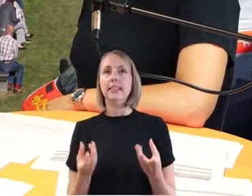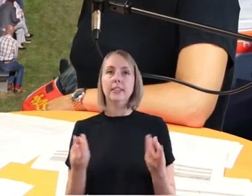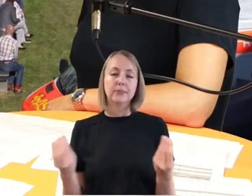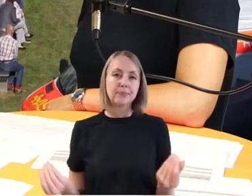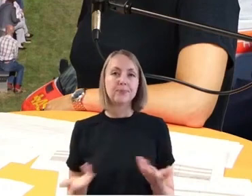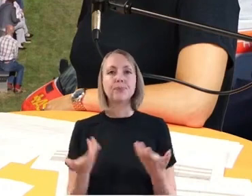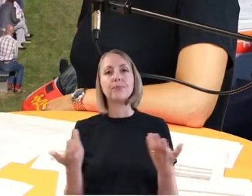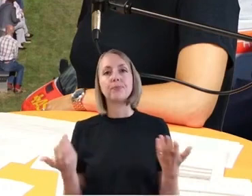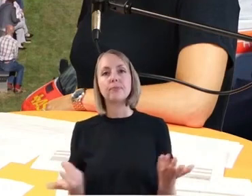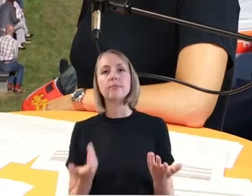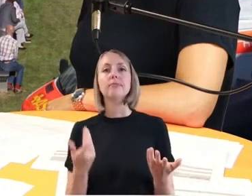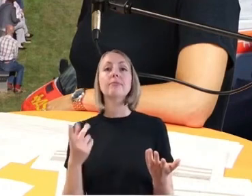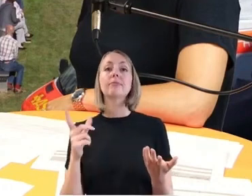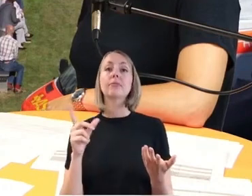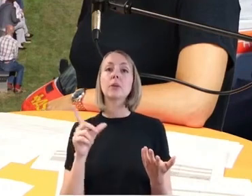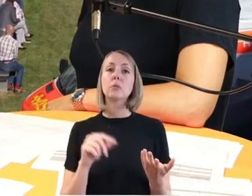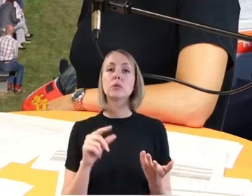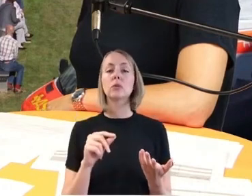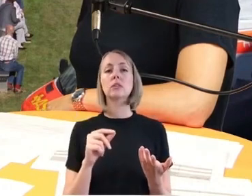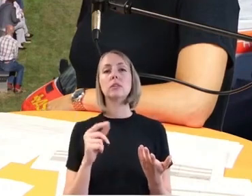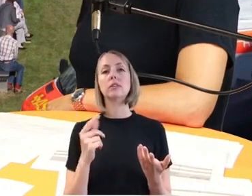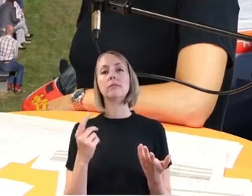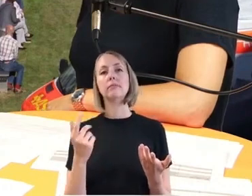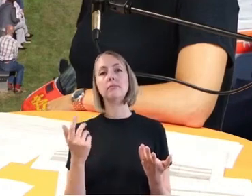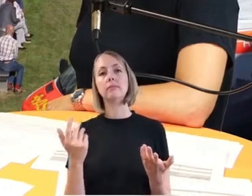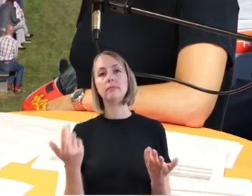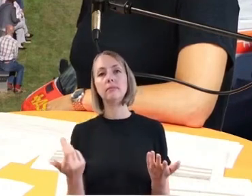das Eingruppieren in